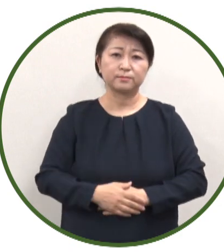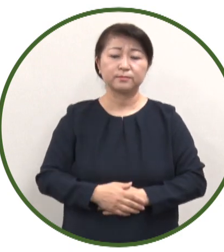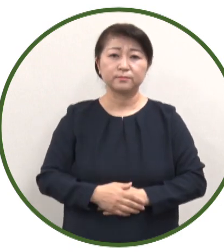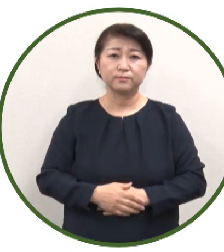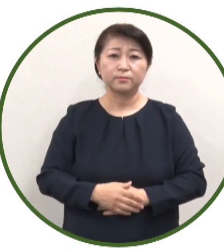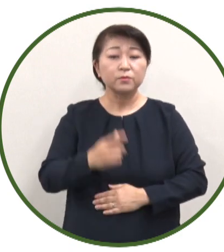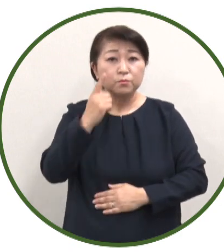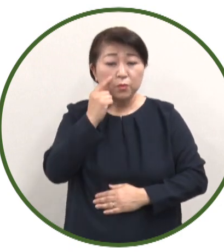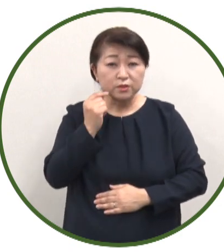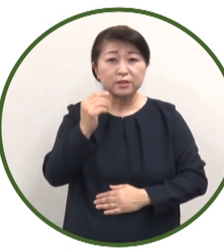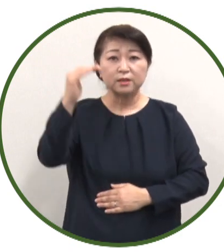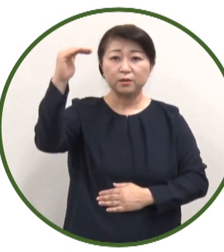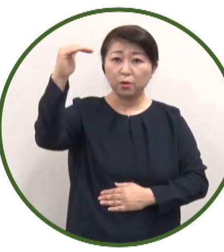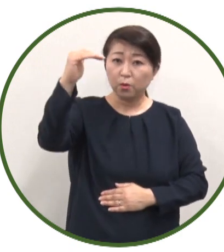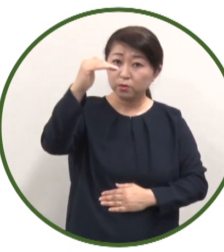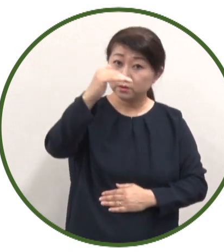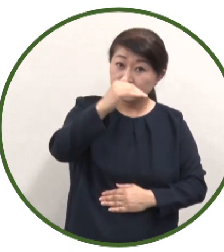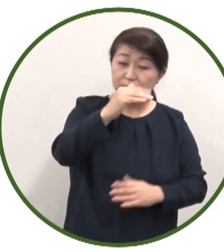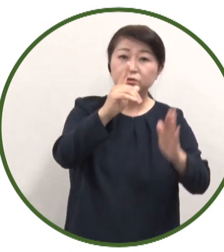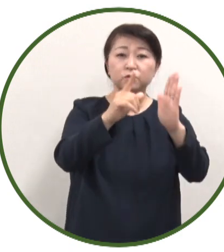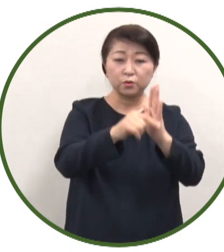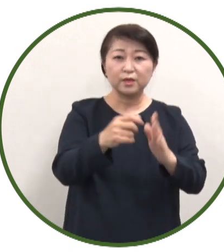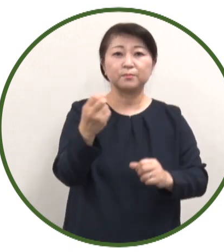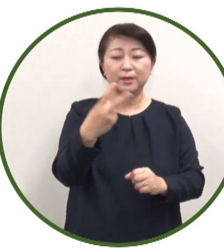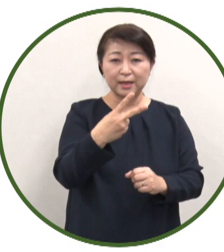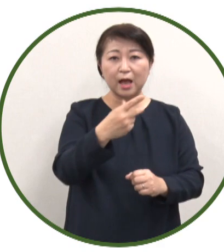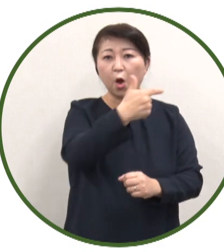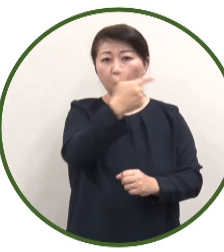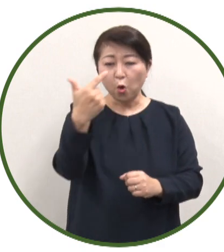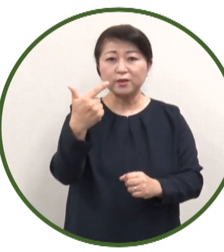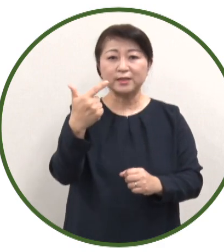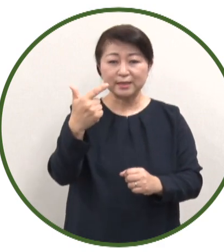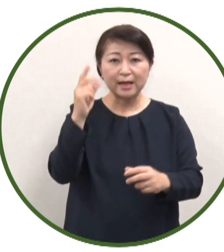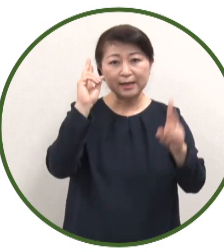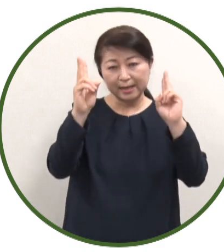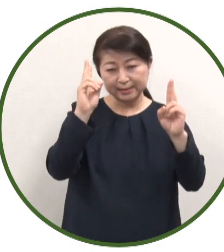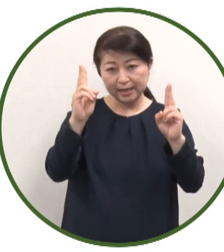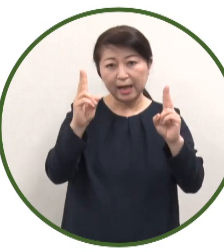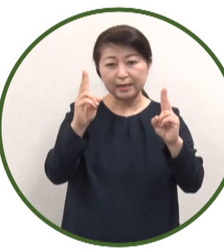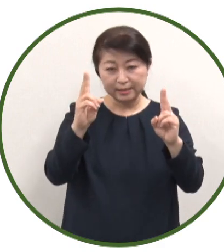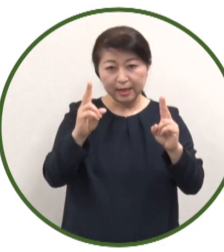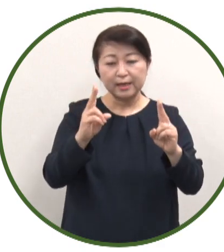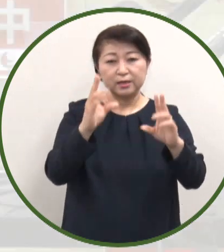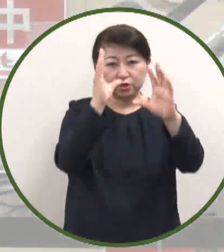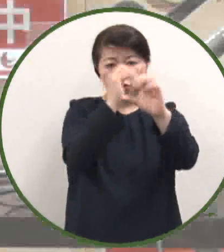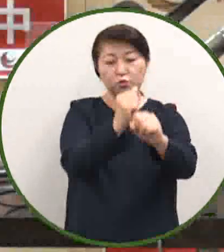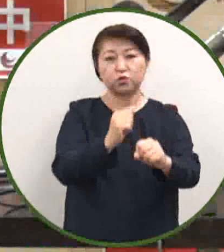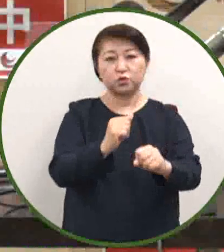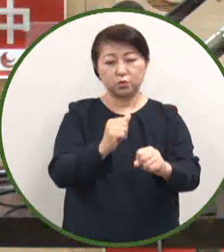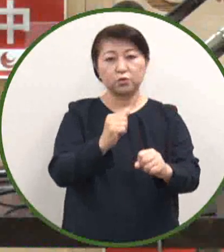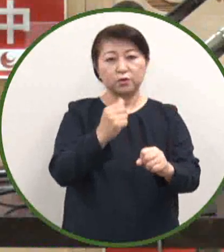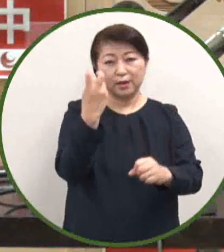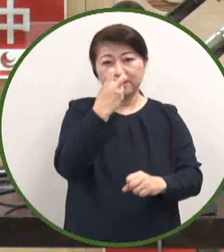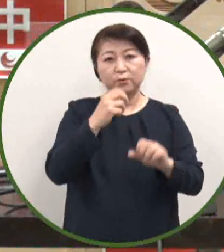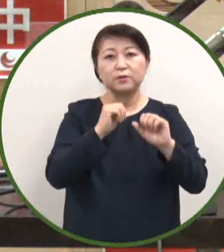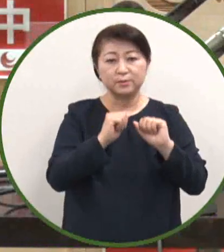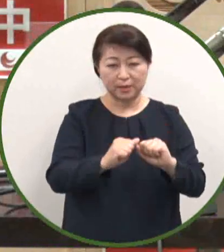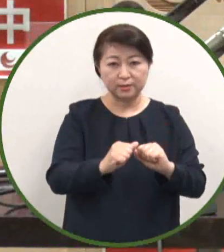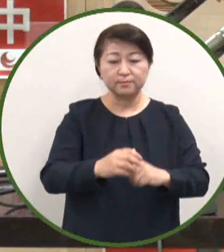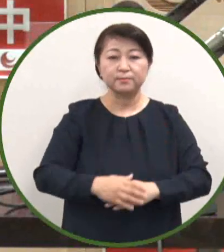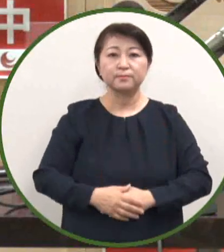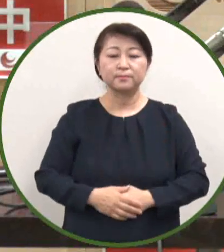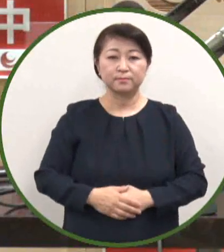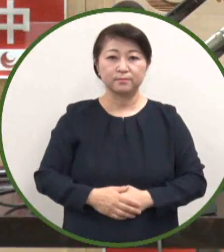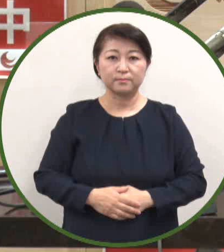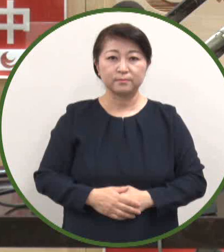きな全事業所を PCR 集中実施を実施をするということといたしました。この集中